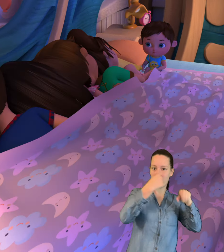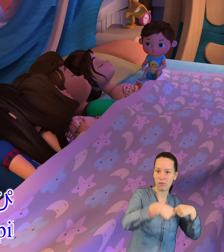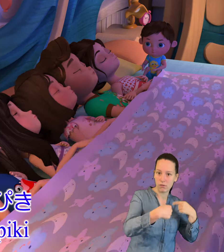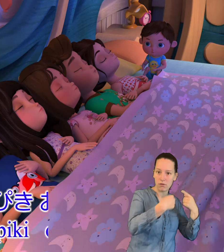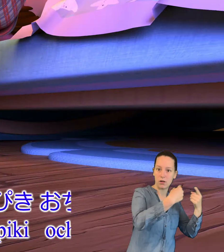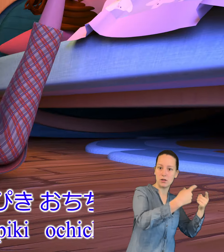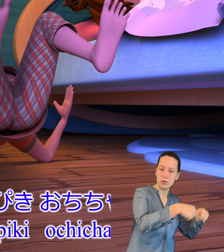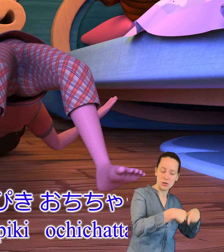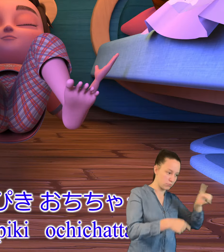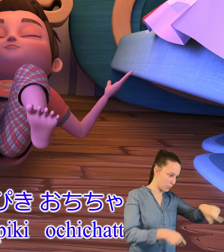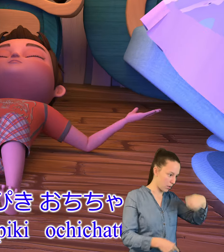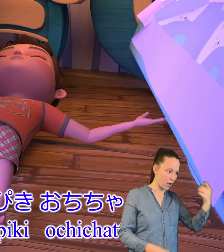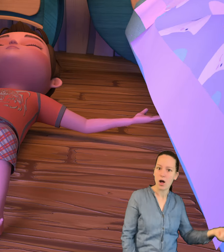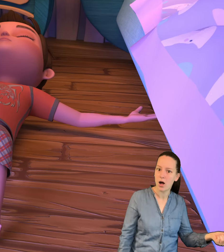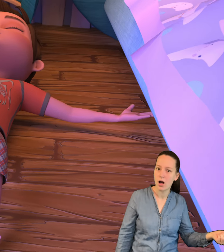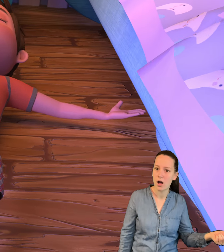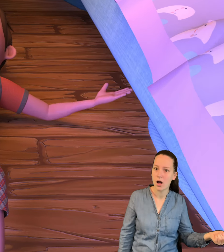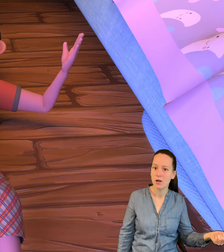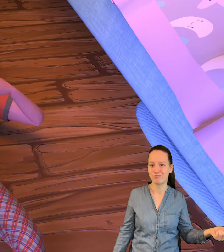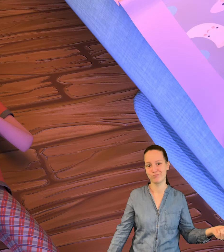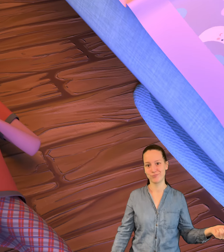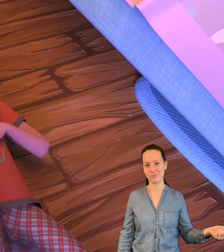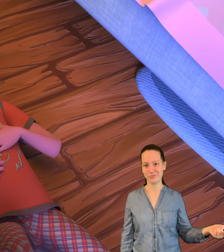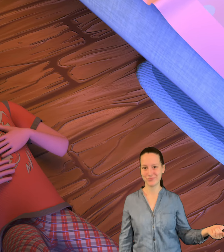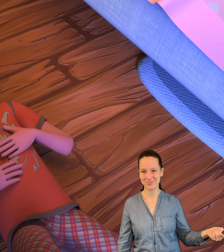たら1匹落ちちゃっ